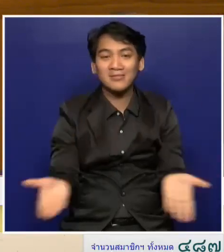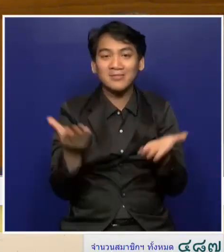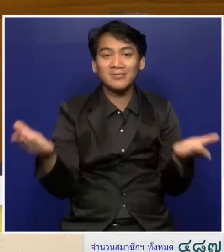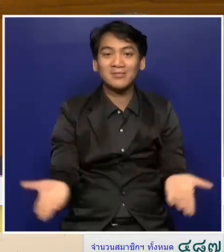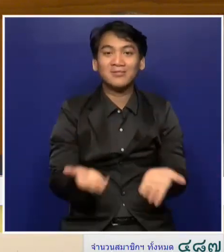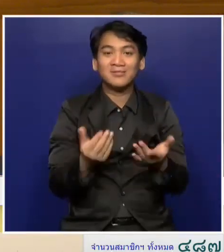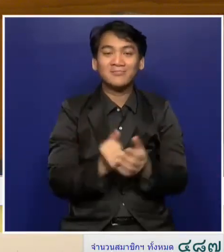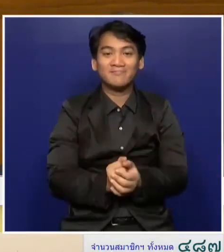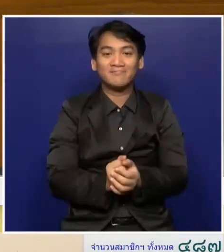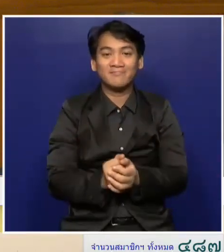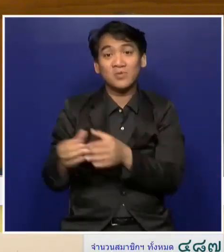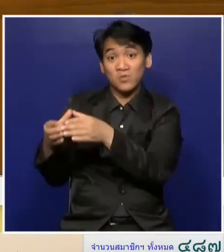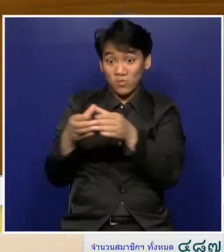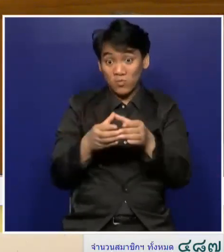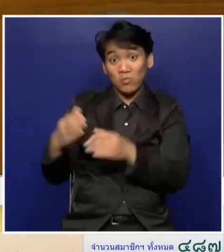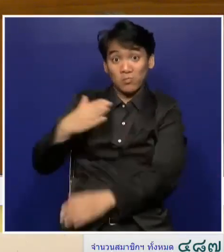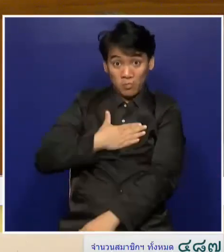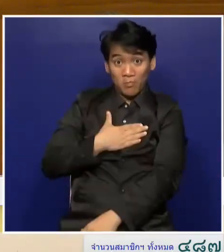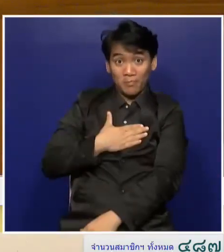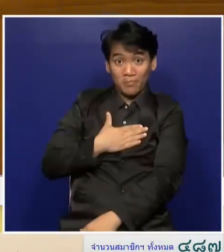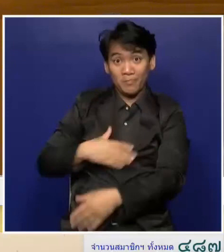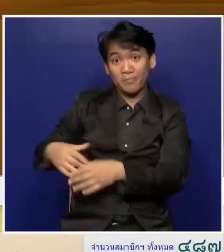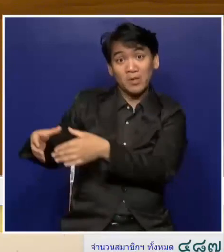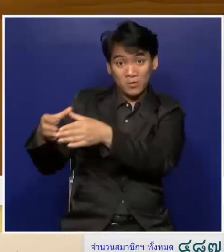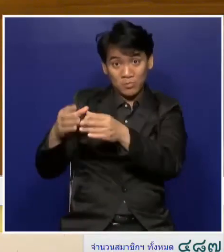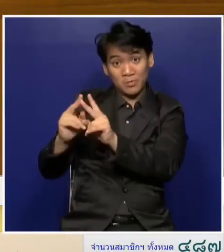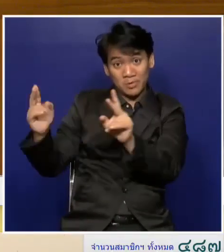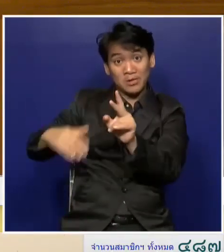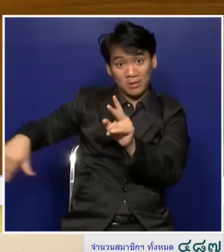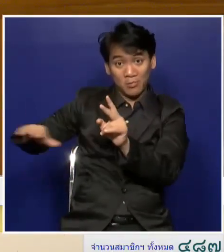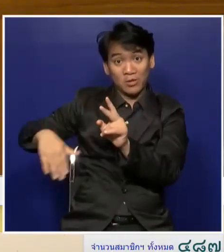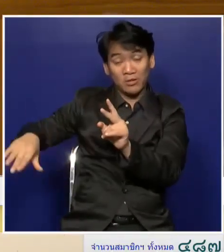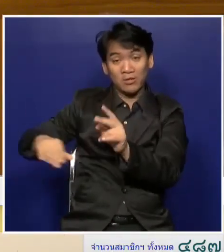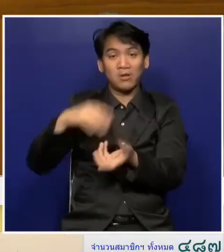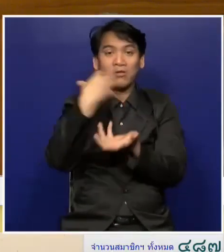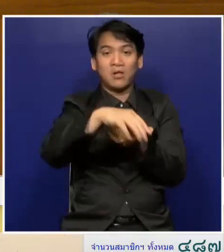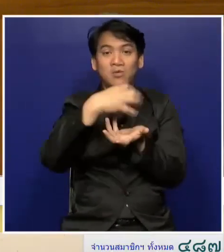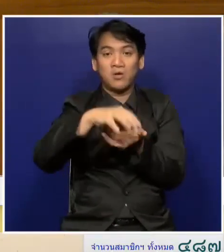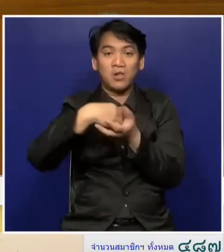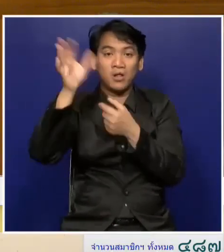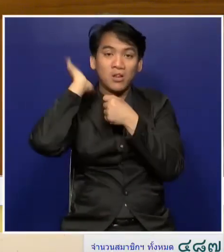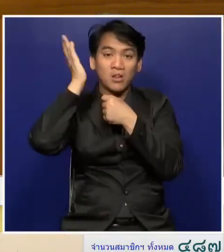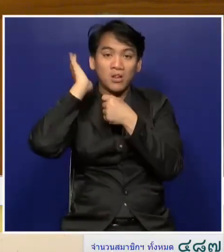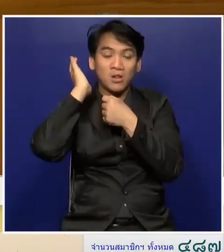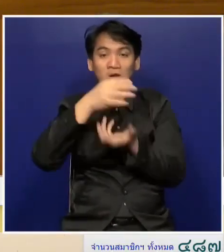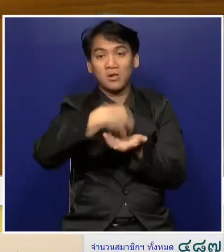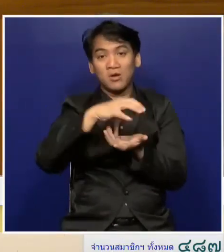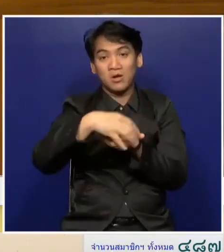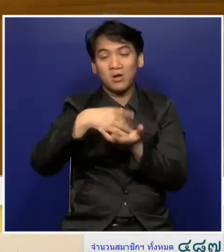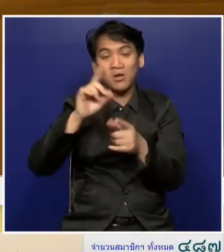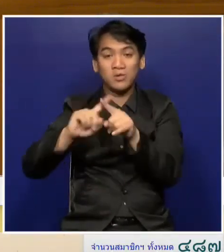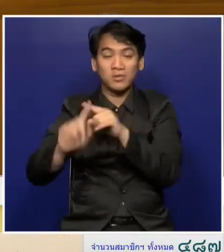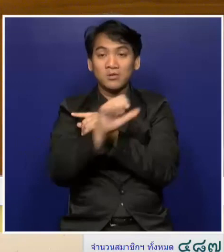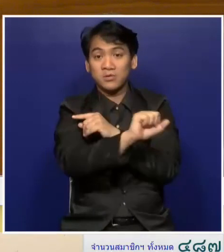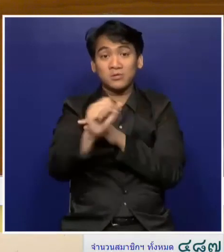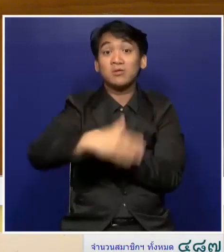ผมเห็นวากันมาทกชุดนี้ เมื่อได้เสนอข้อเสนอต่ ๆ ลไปแล้วะสอ ต่ ๆ ทุกท่าน ก